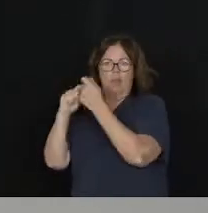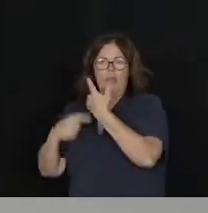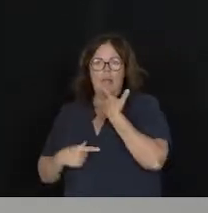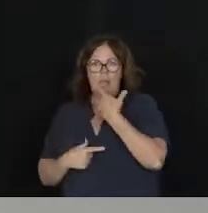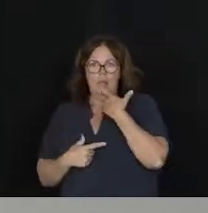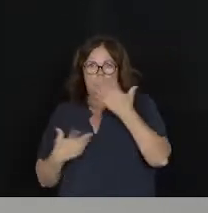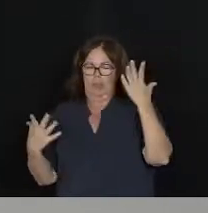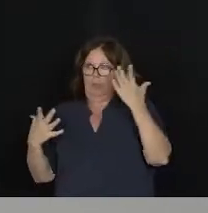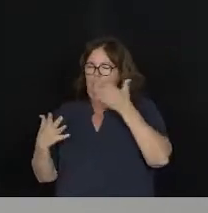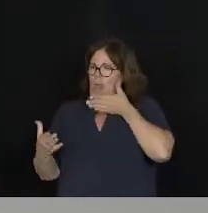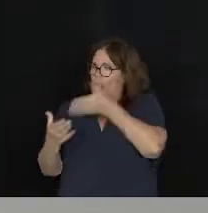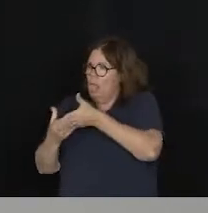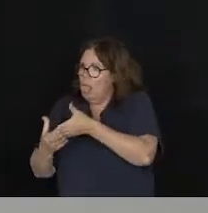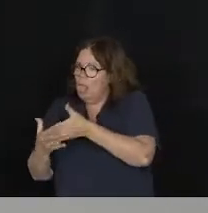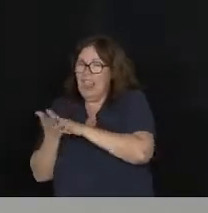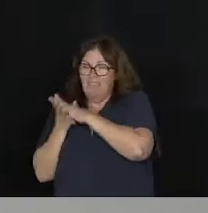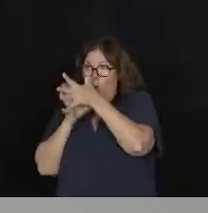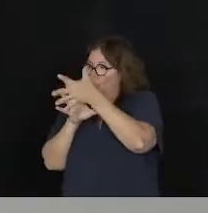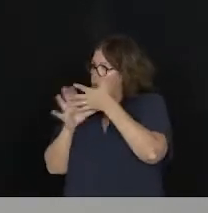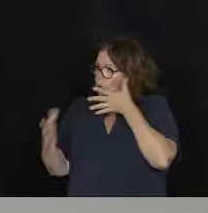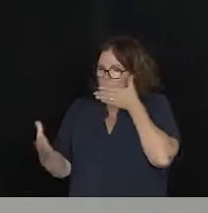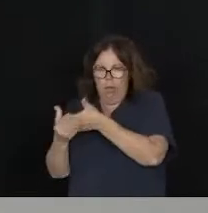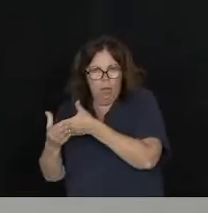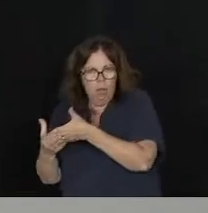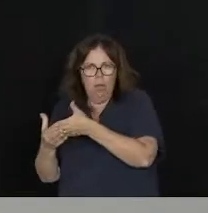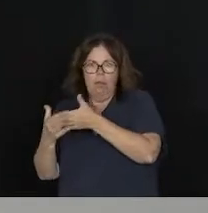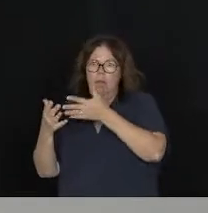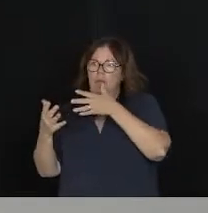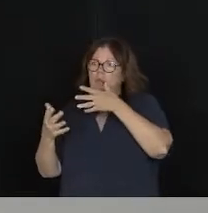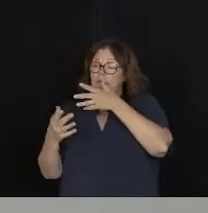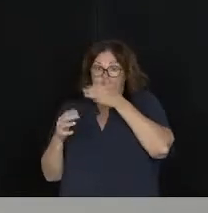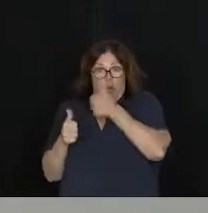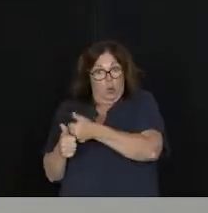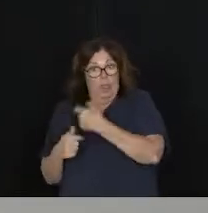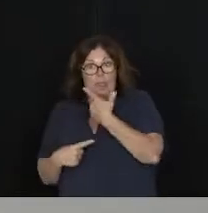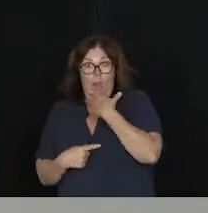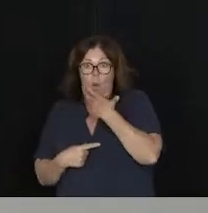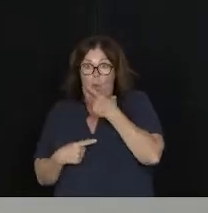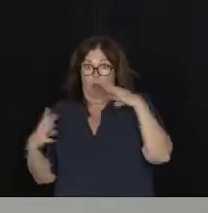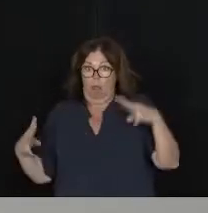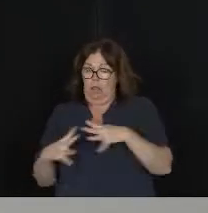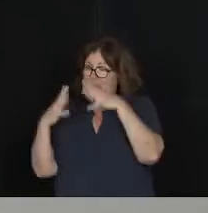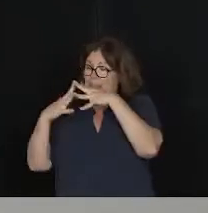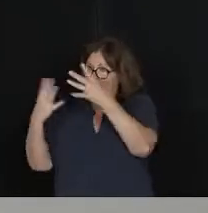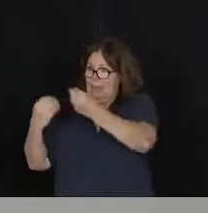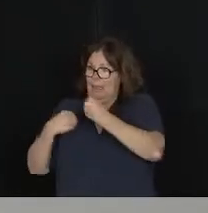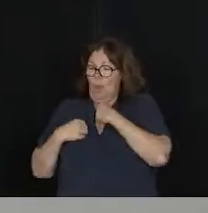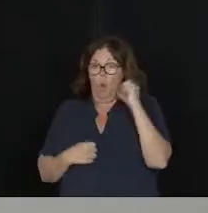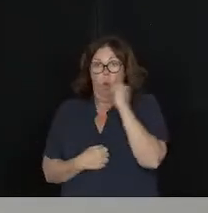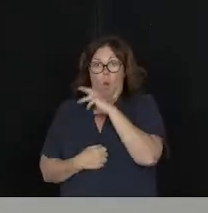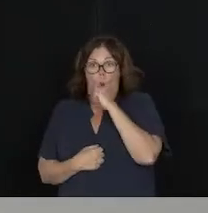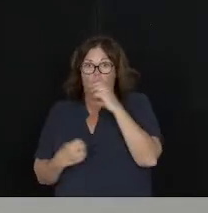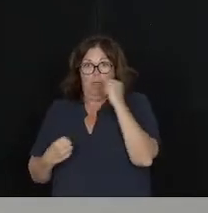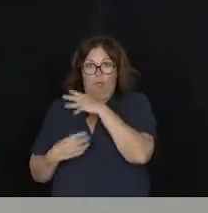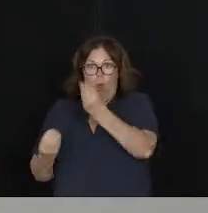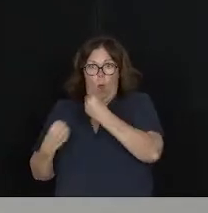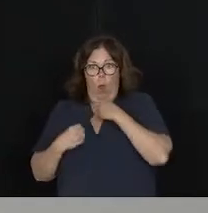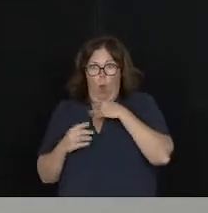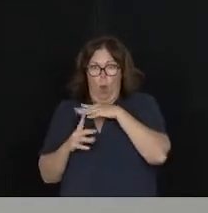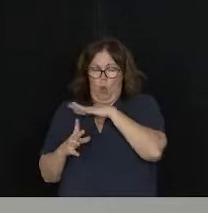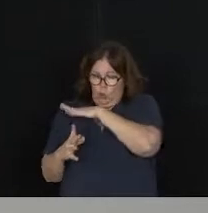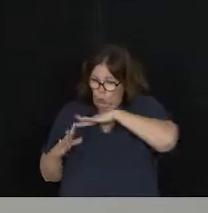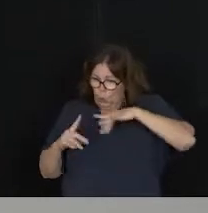temps des obstacles au progrès civilisateur, associé le plus souvent au cycle court de décivilisation. C'est un temps